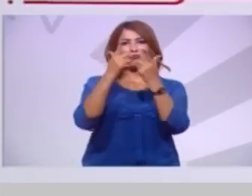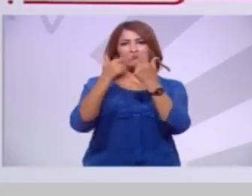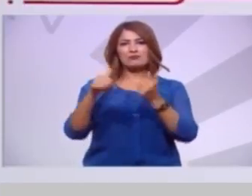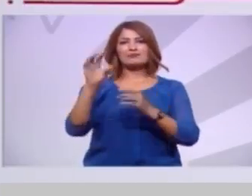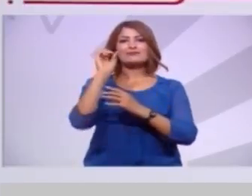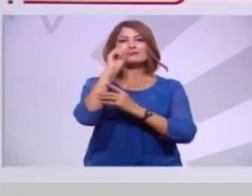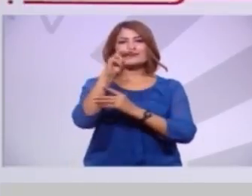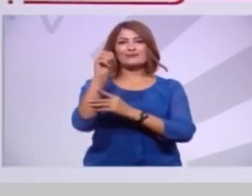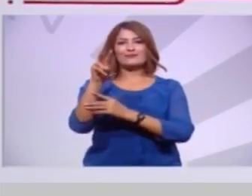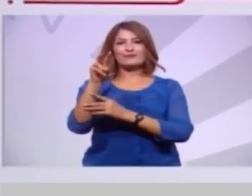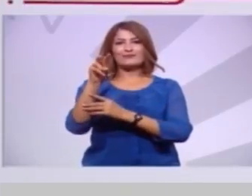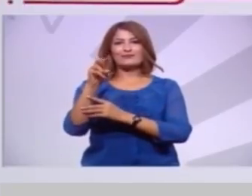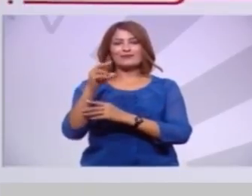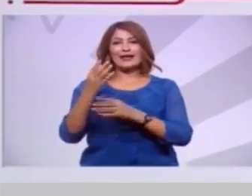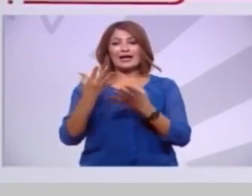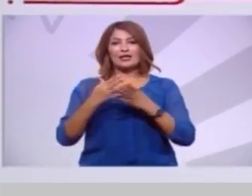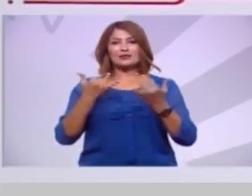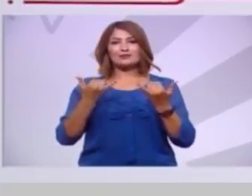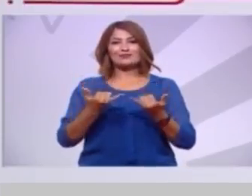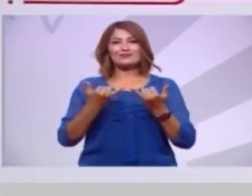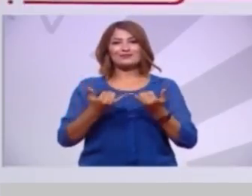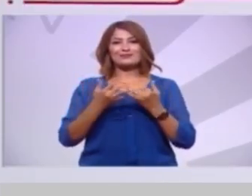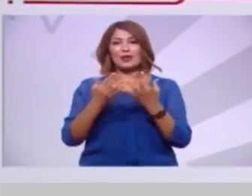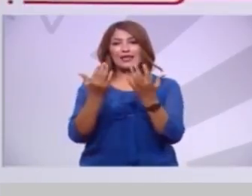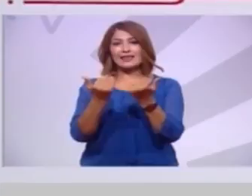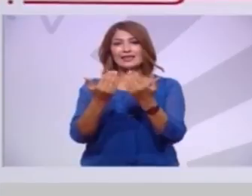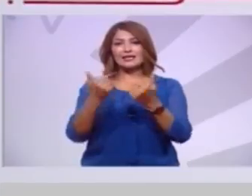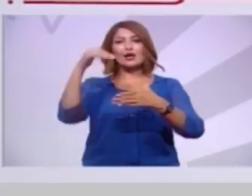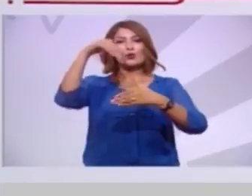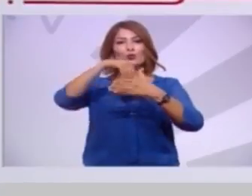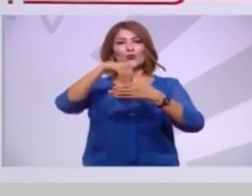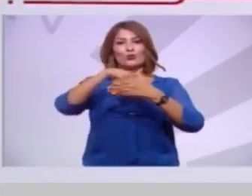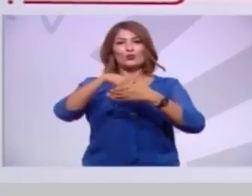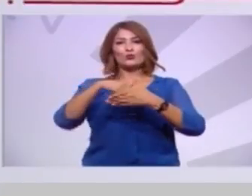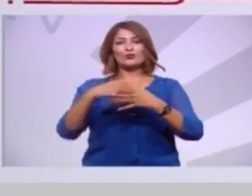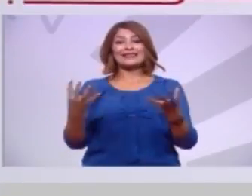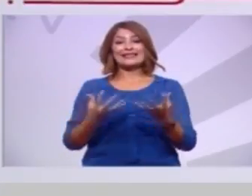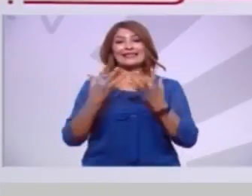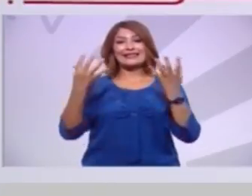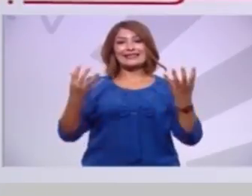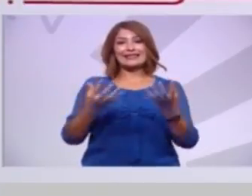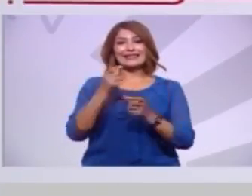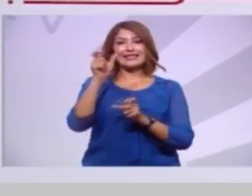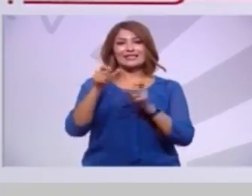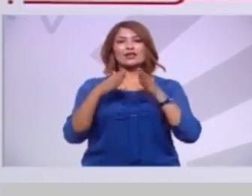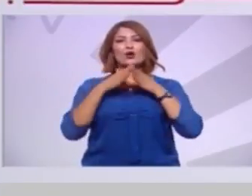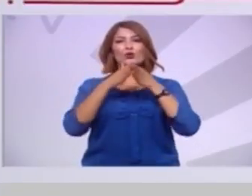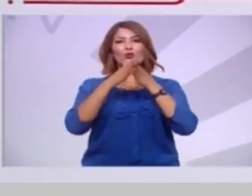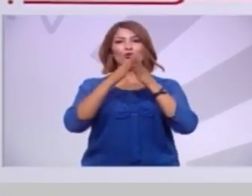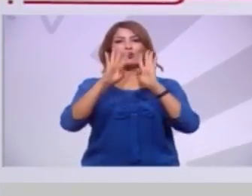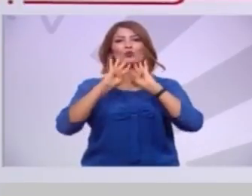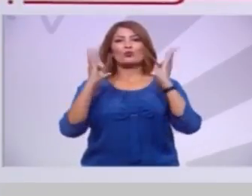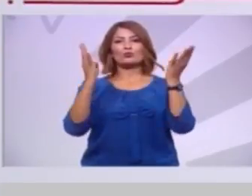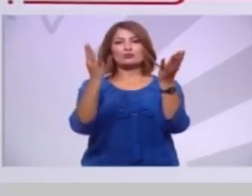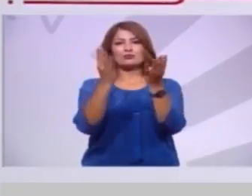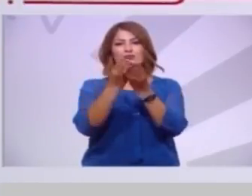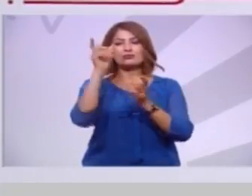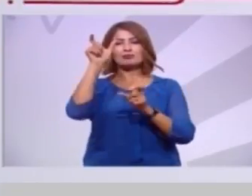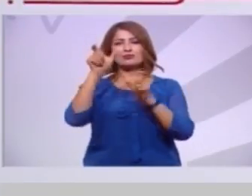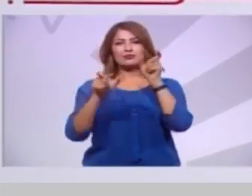احنا اه مساندتكم وتشجيعنا ونطلب من الجميع